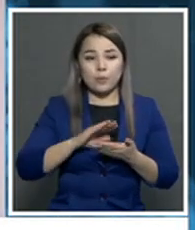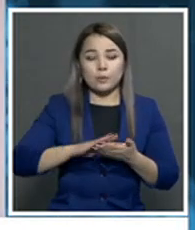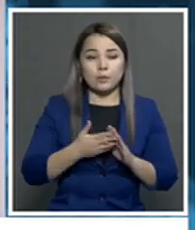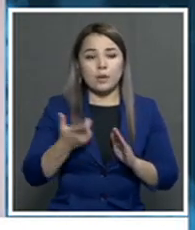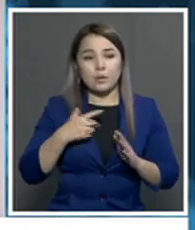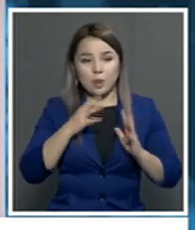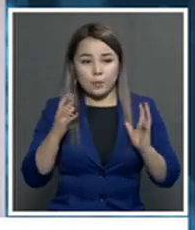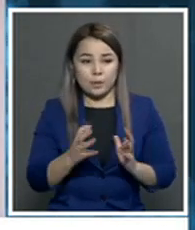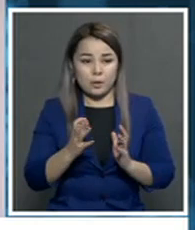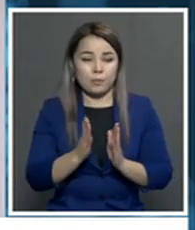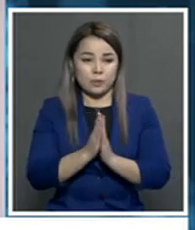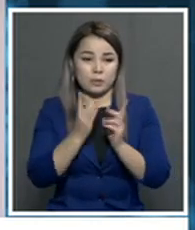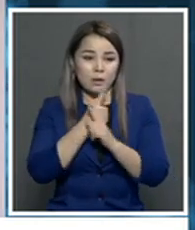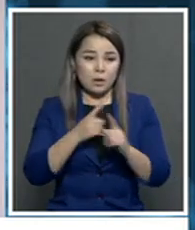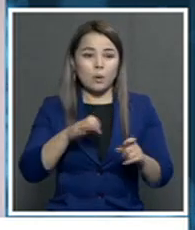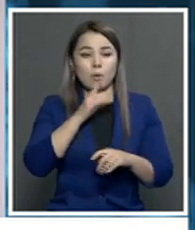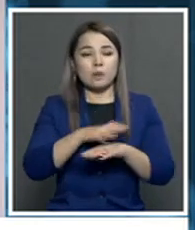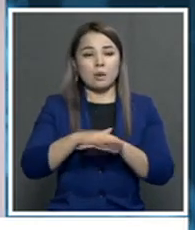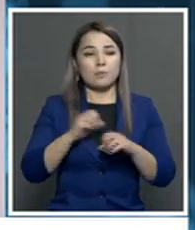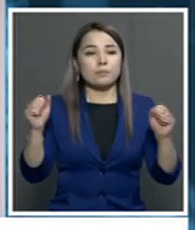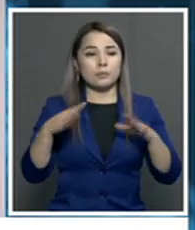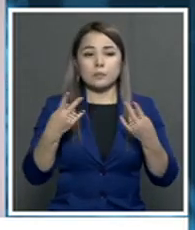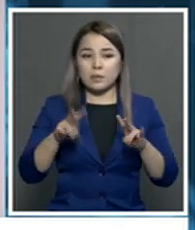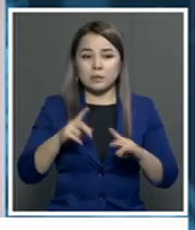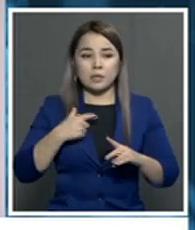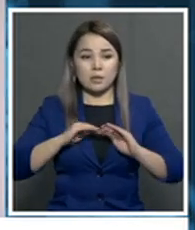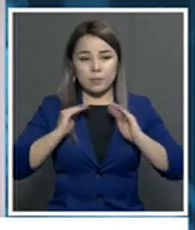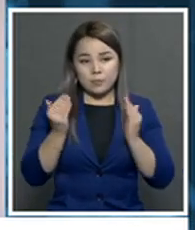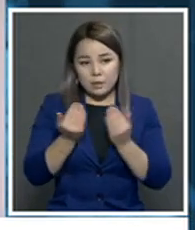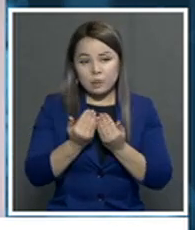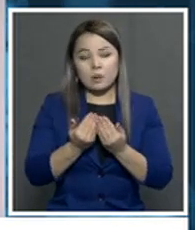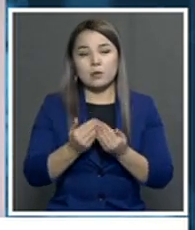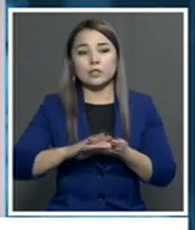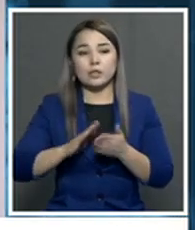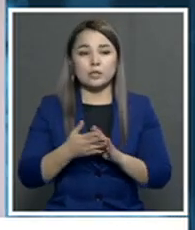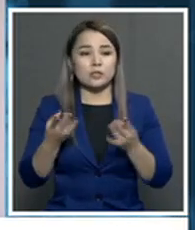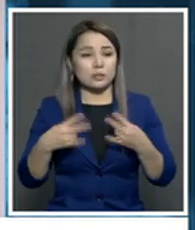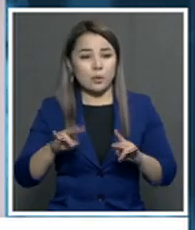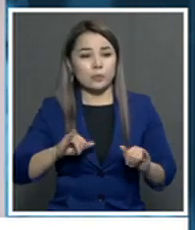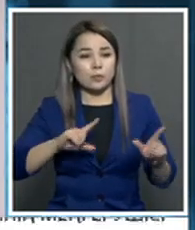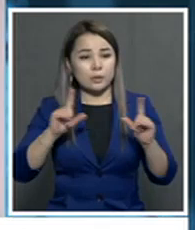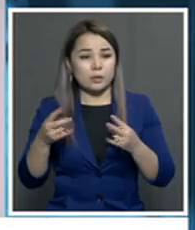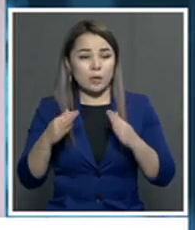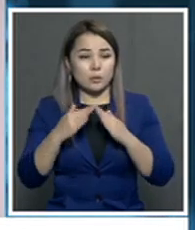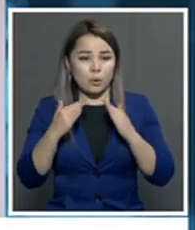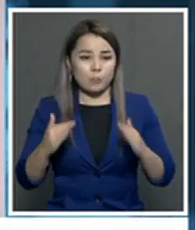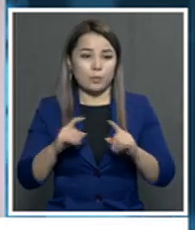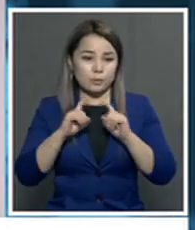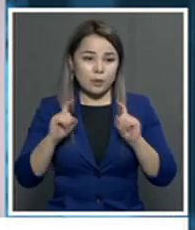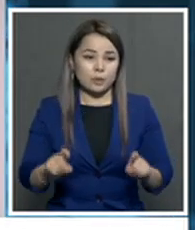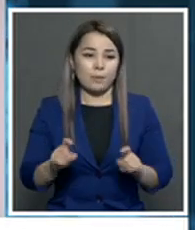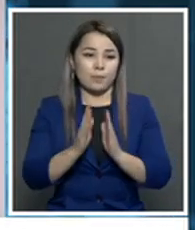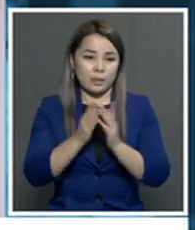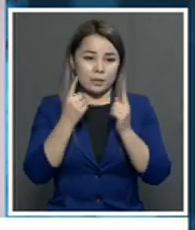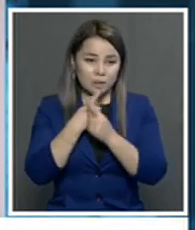қорғап жүрсе, көпшілік жерлерге бармай, қажет жағдай болмаса, үйден шықпауға тырысу керек.